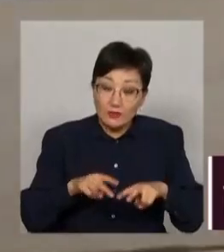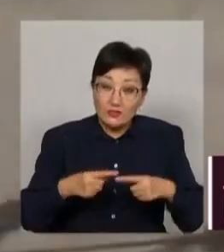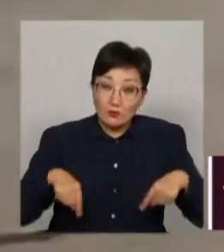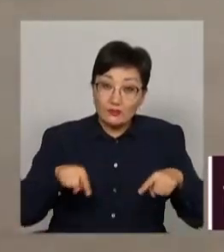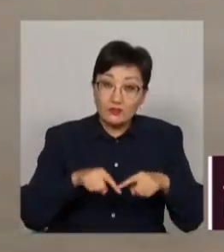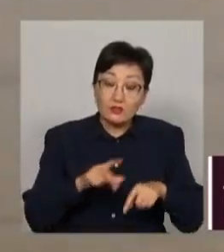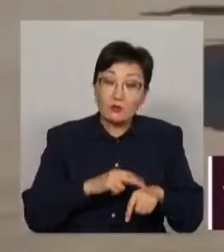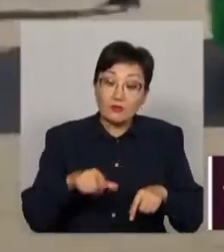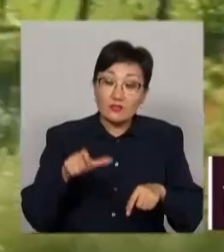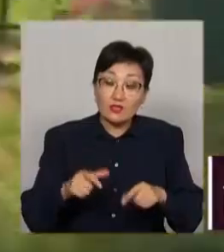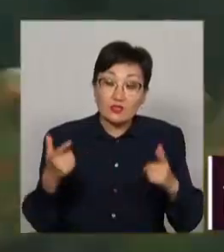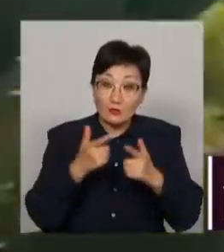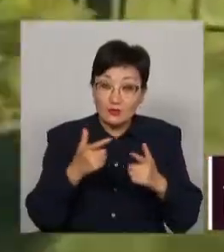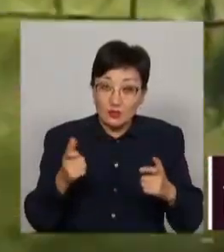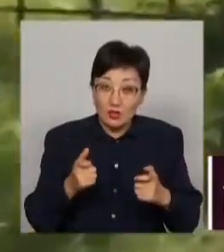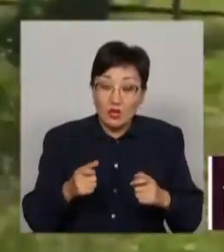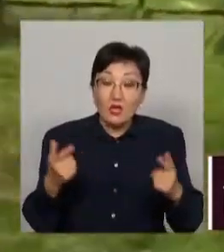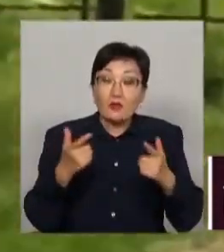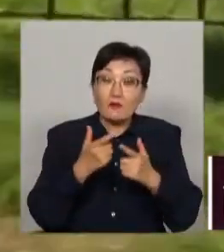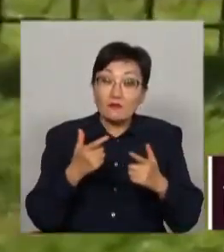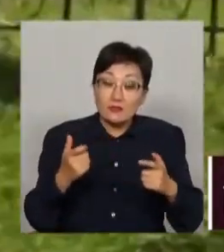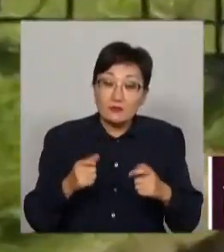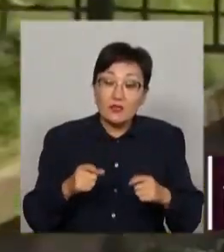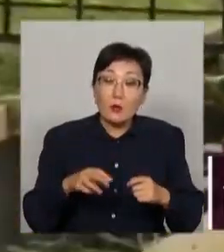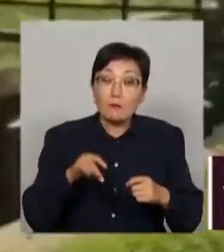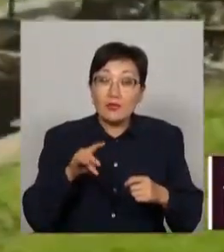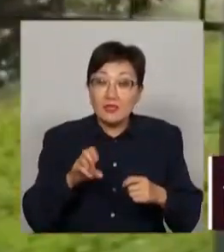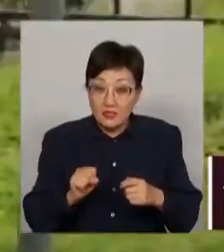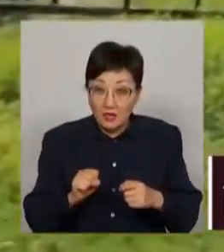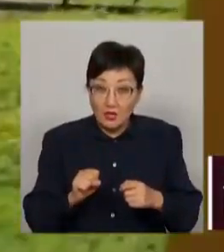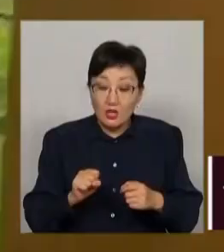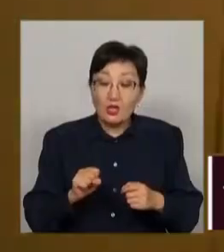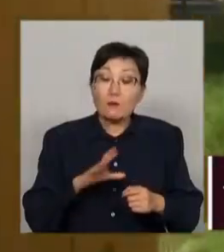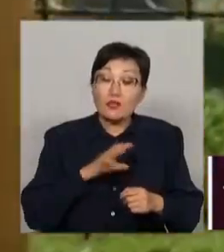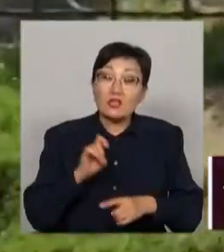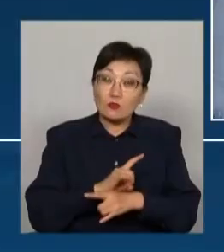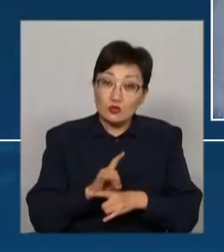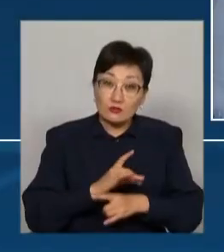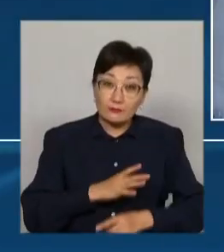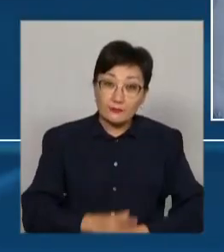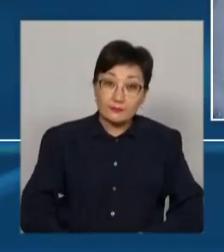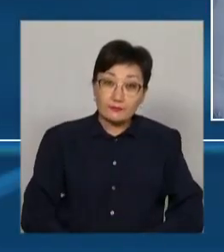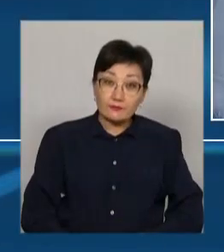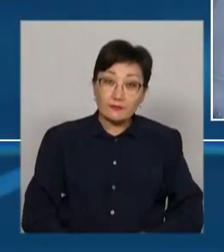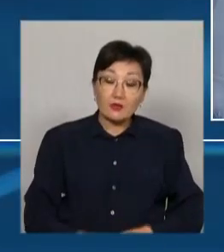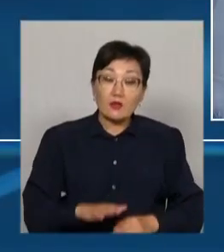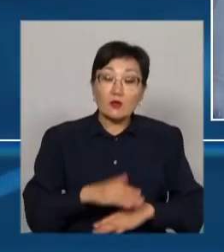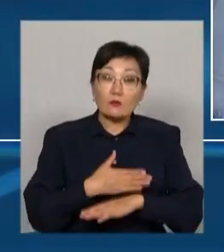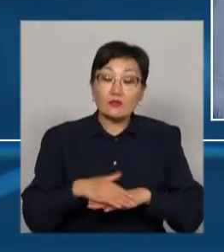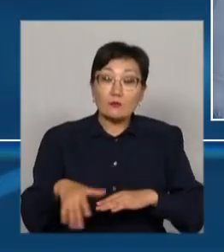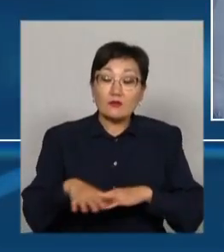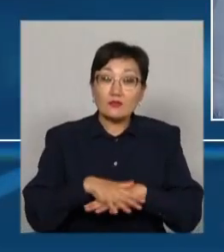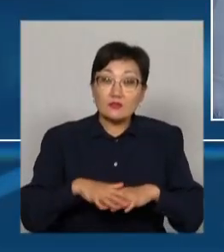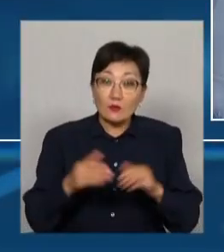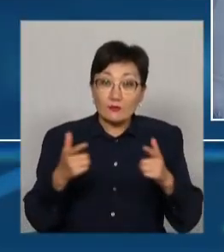объект, стражи порядка сообщили, что информация о минировании оказалась ложной. Полиция Алматы призывает граждан